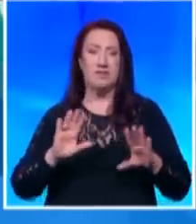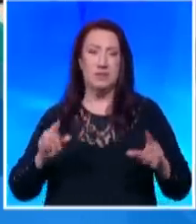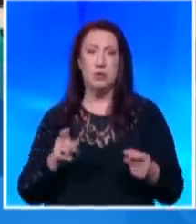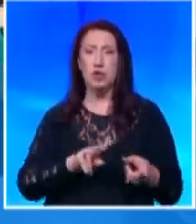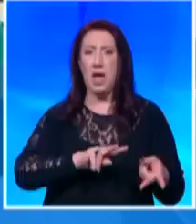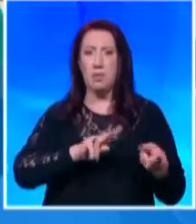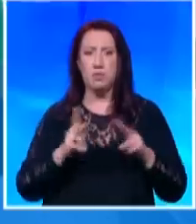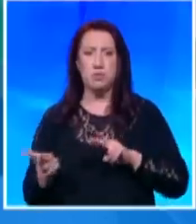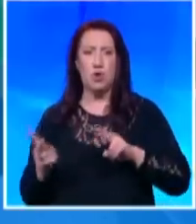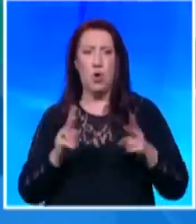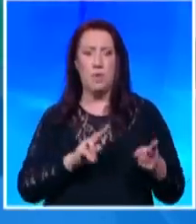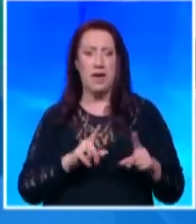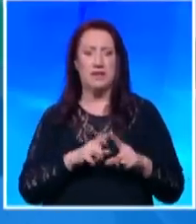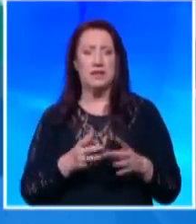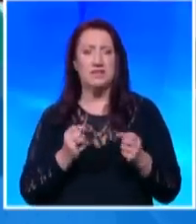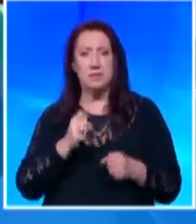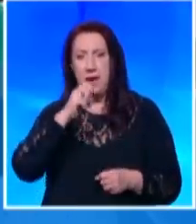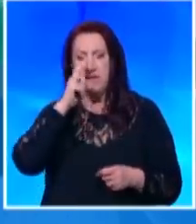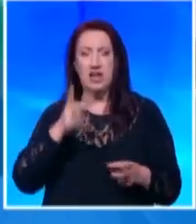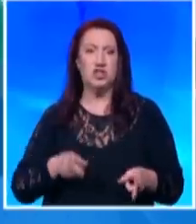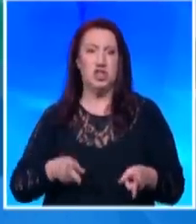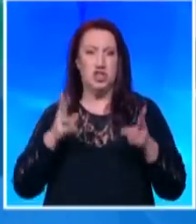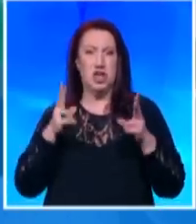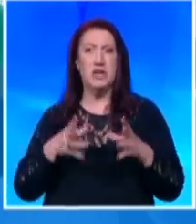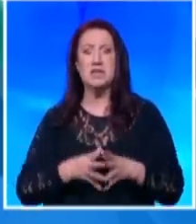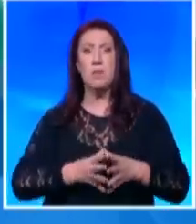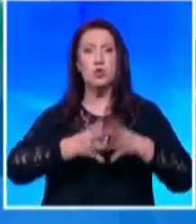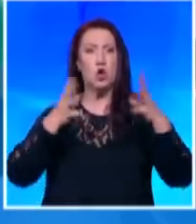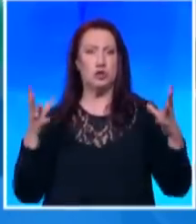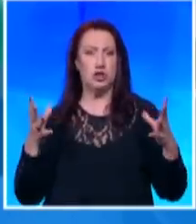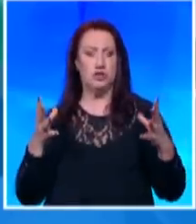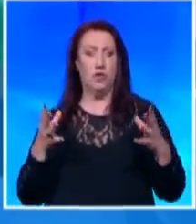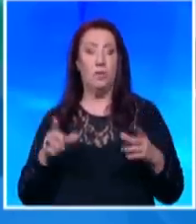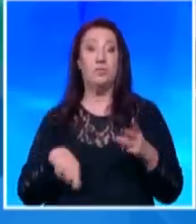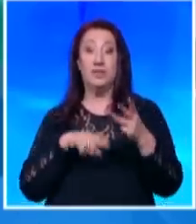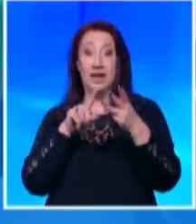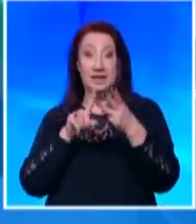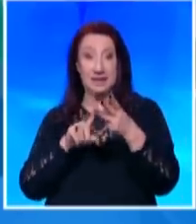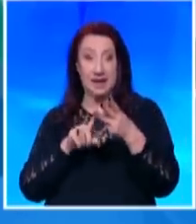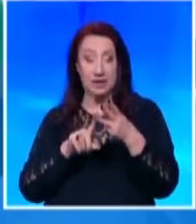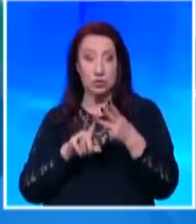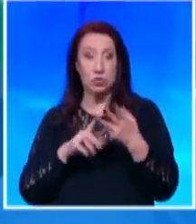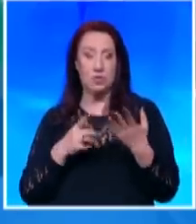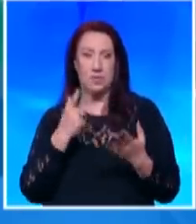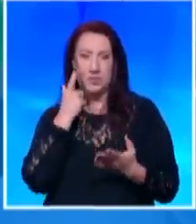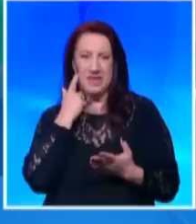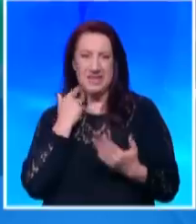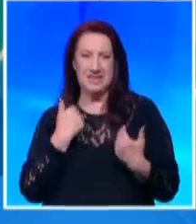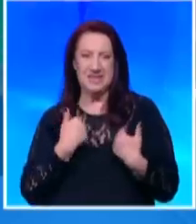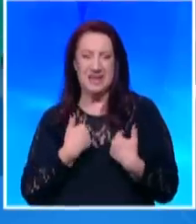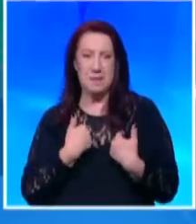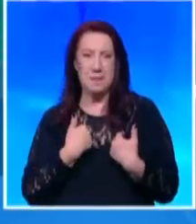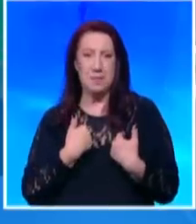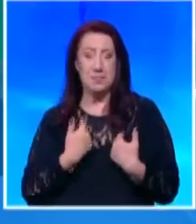важните си решения с квалифицирано мнозинство, а не с единодушие. И трето, отново цитирам, срамно е, че след